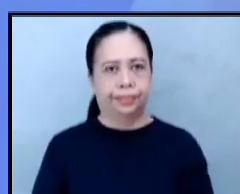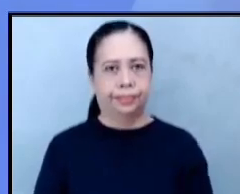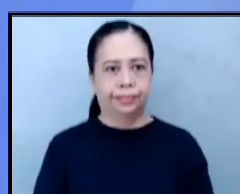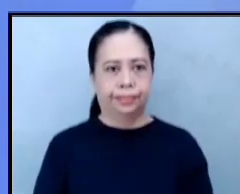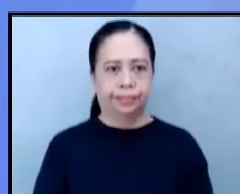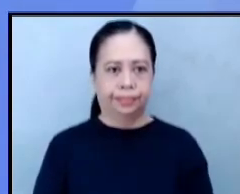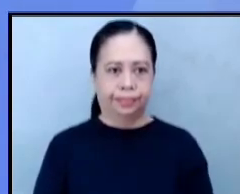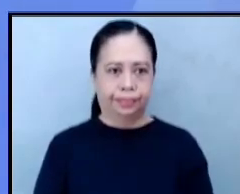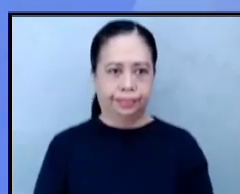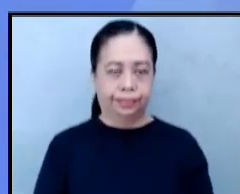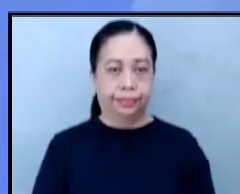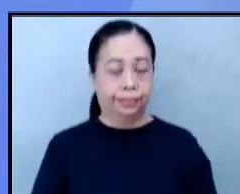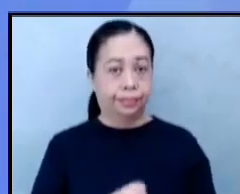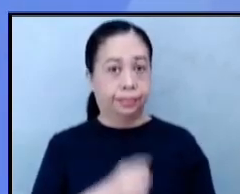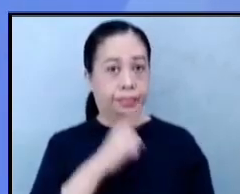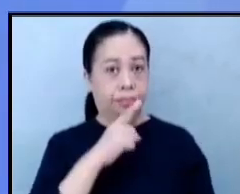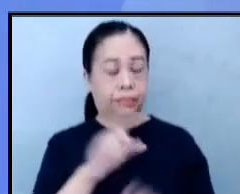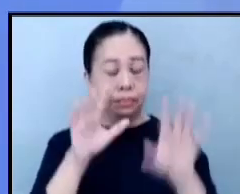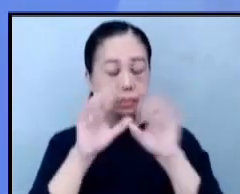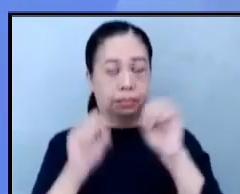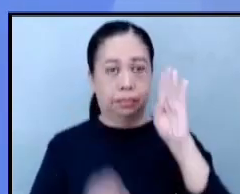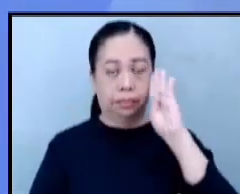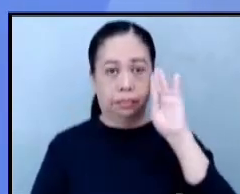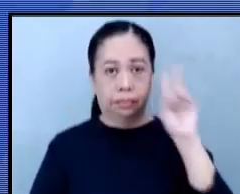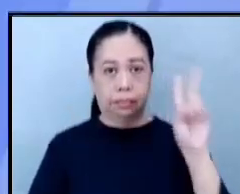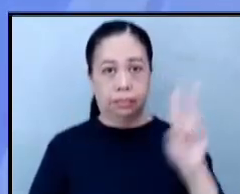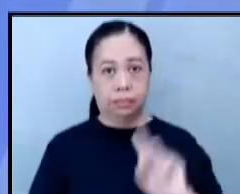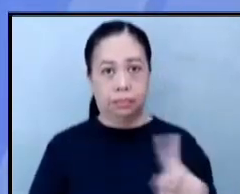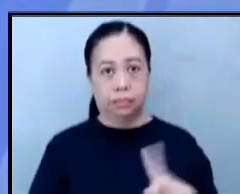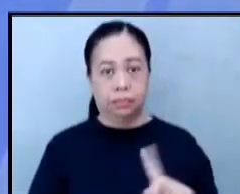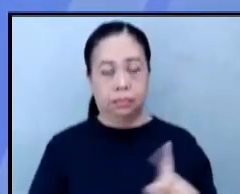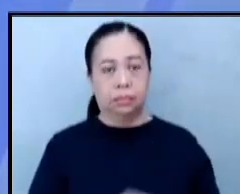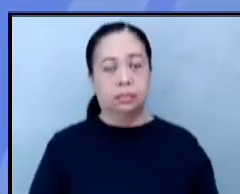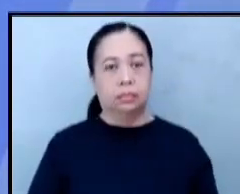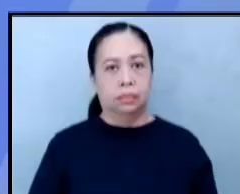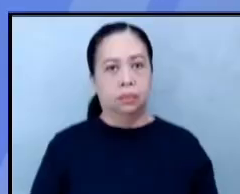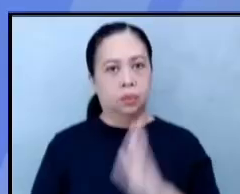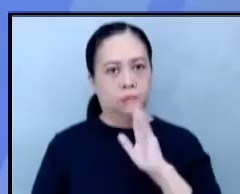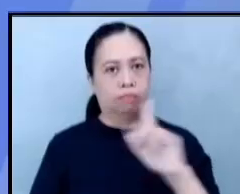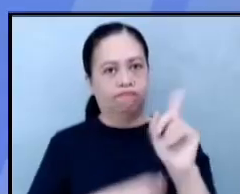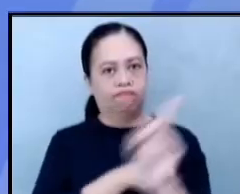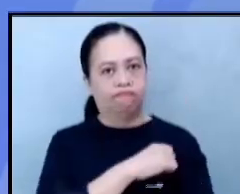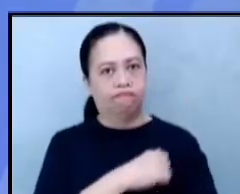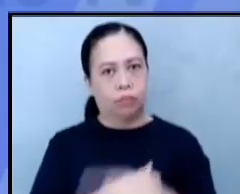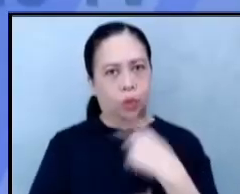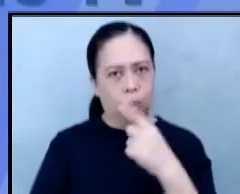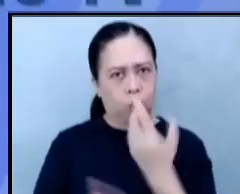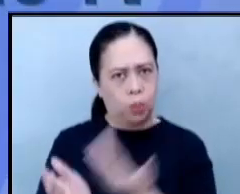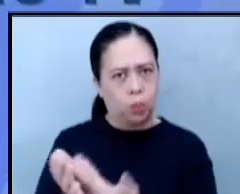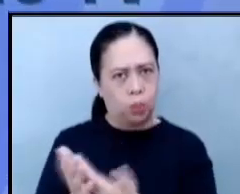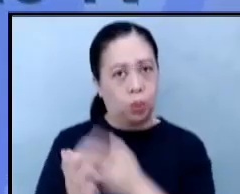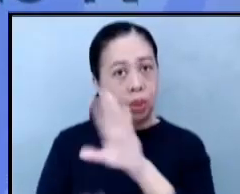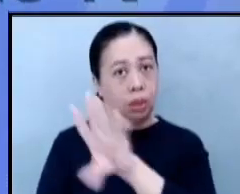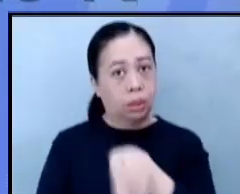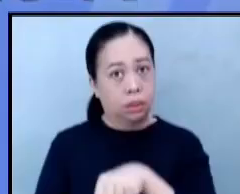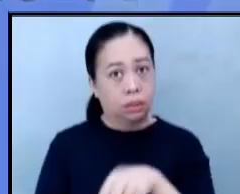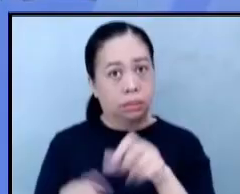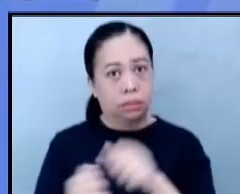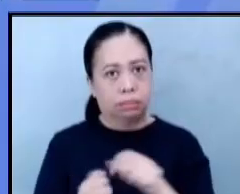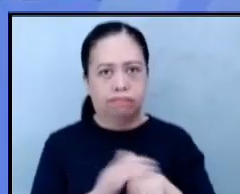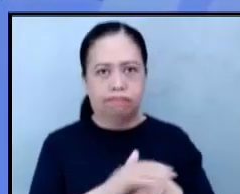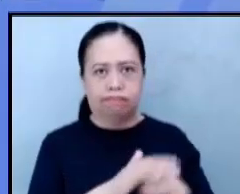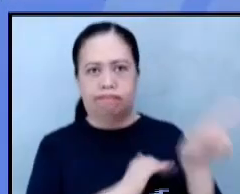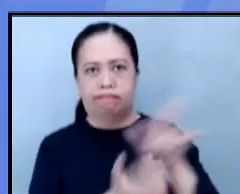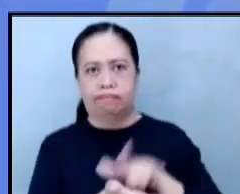Tiniyak ni Pangulong Ferdinand R. Marcos Jr. na mananagot ang sinumang mapapatunayang sangkot sa pag-alis ni dating Bamban